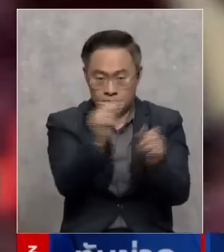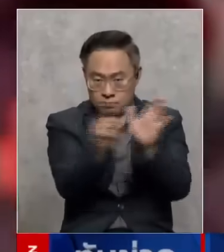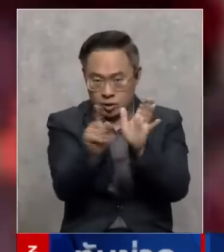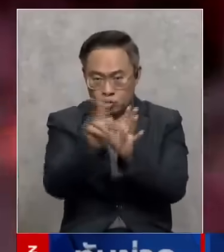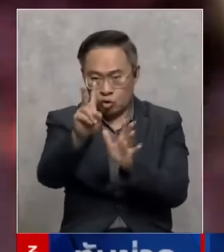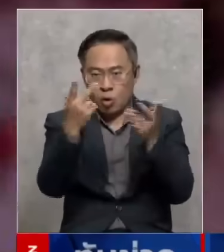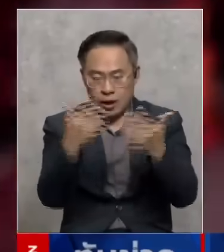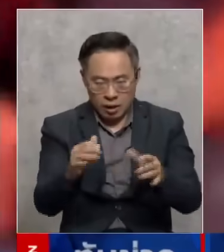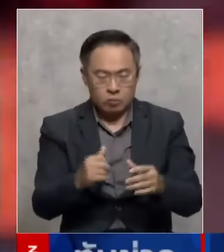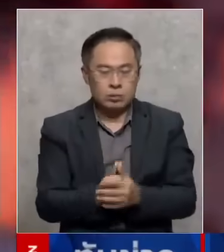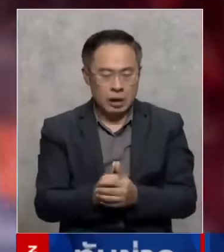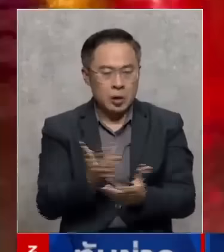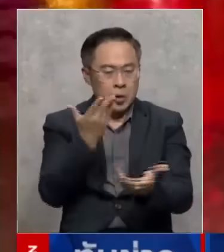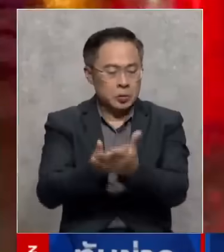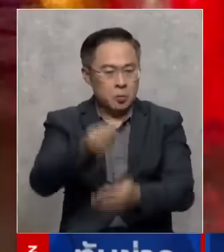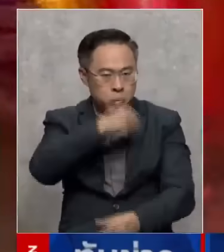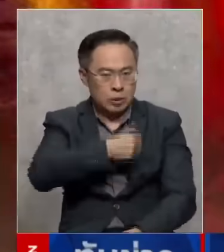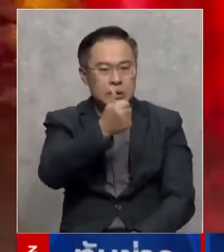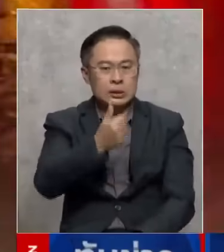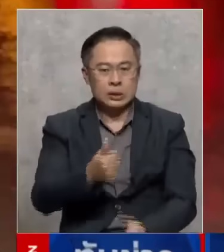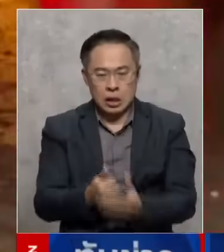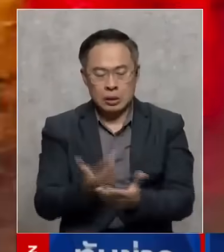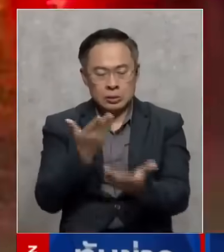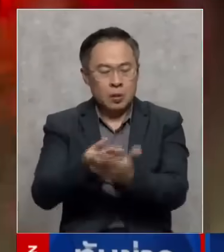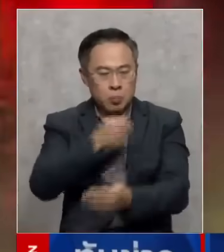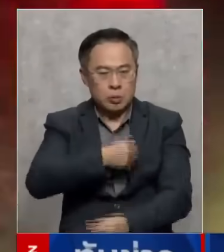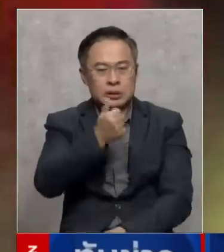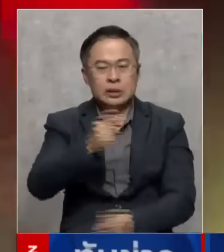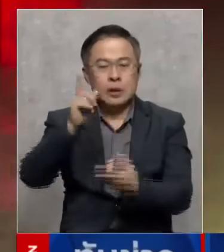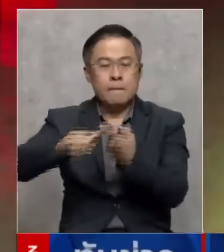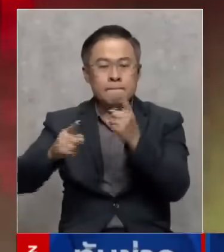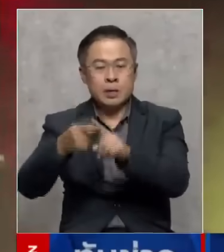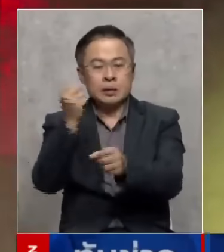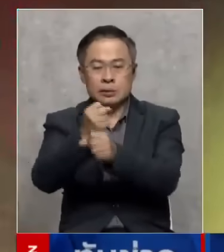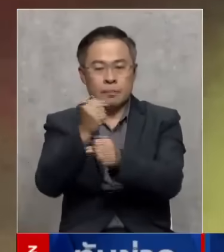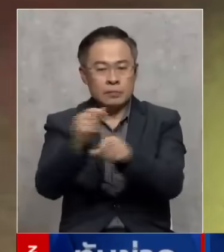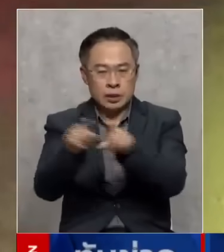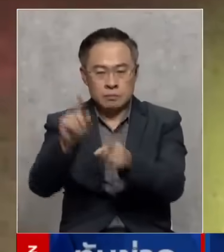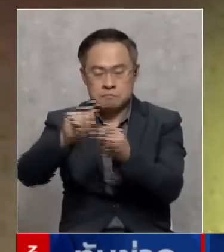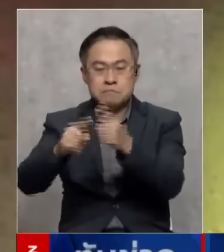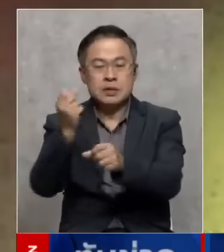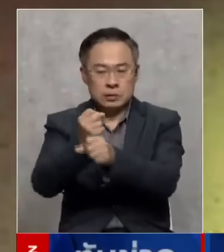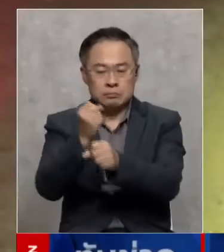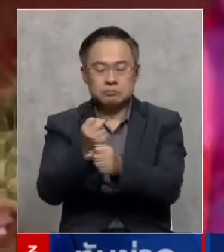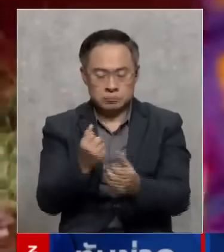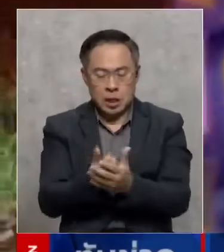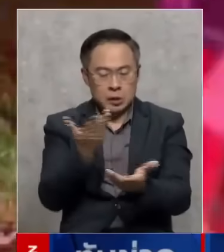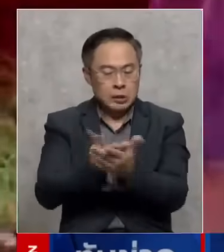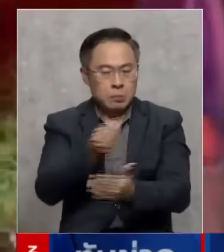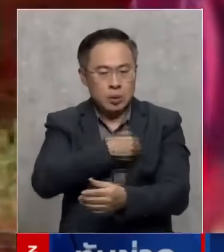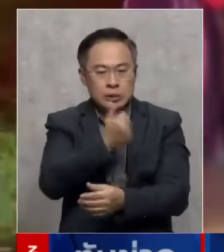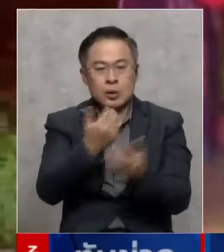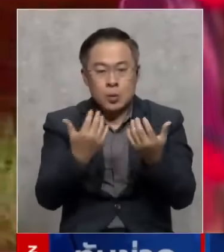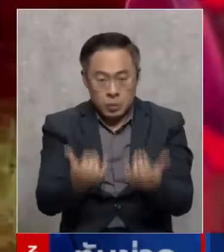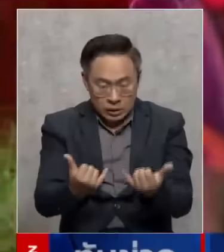เห็นเพื่อนทำแล้วได้เงินก็เลยไปขอเพื่อนบอกขอทำบ้างสิแต่สุดท้ายไม่รอดนะคะถูกตำรวจทางหลวงจับกุมได้